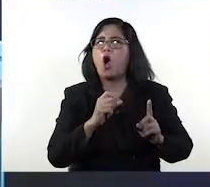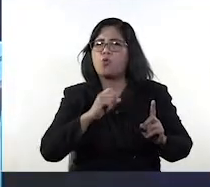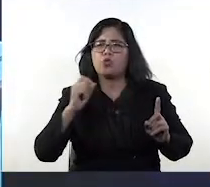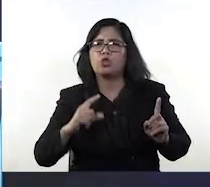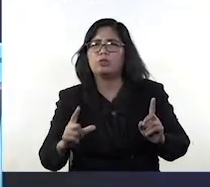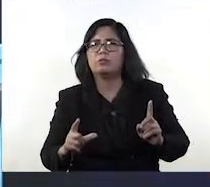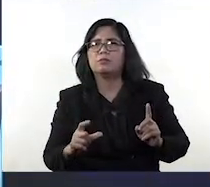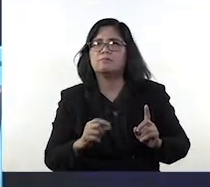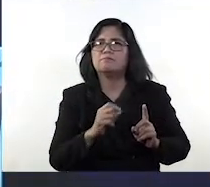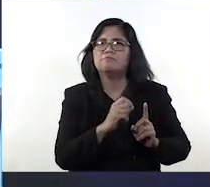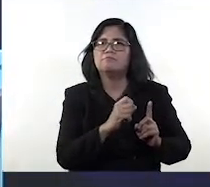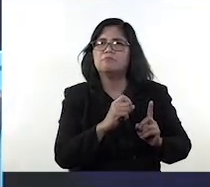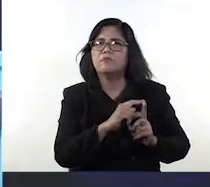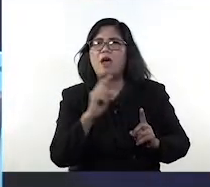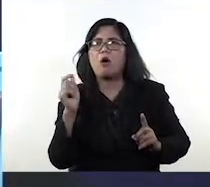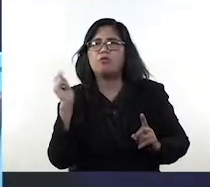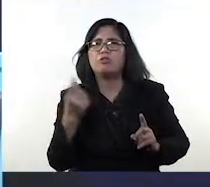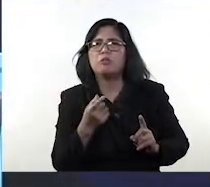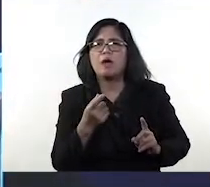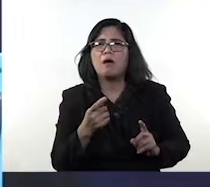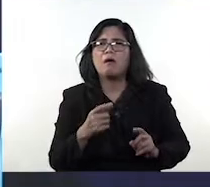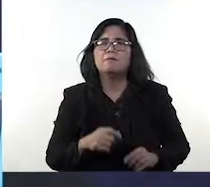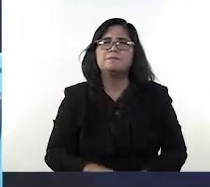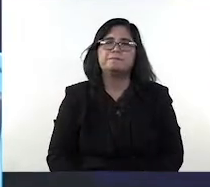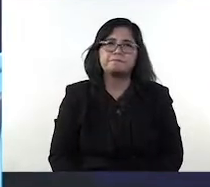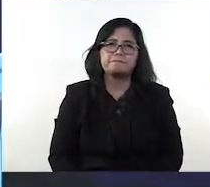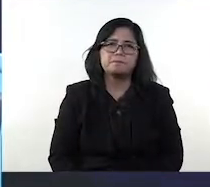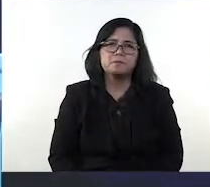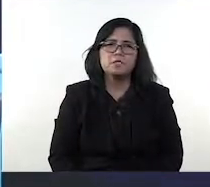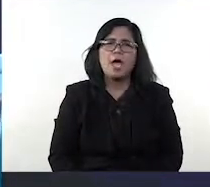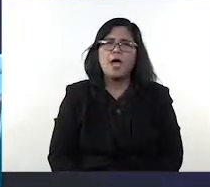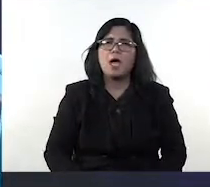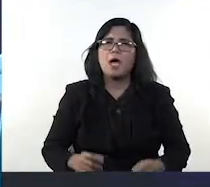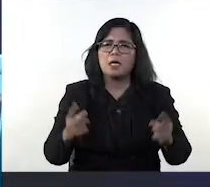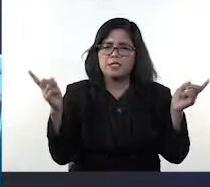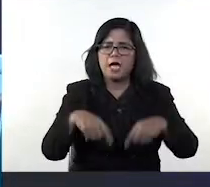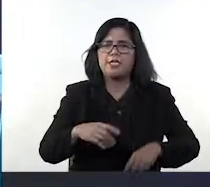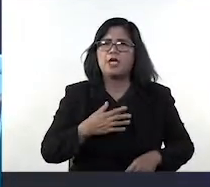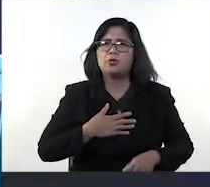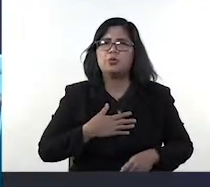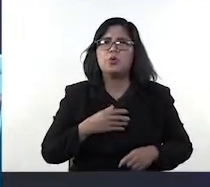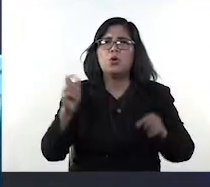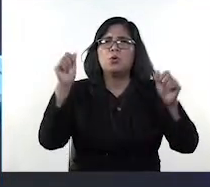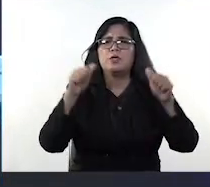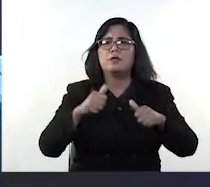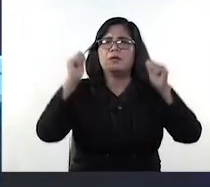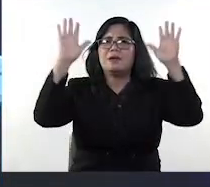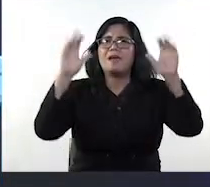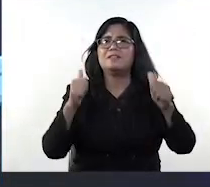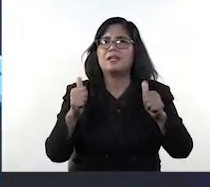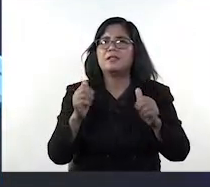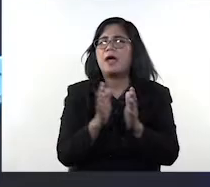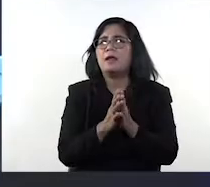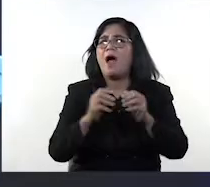jiwaku benar-benar menyadarinya jemaat Tuhan yang olehnya saya kasih helm kasih sempurna dari Kristus Yesus Tuhan Raja